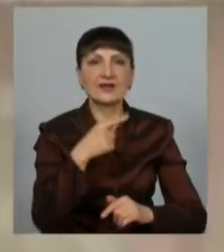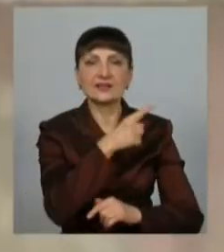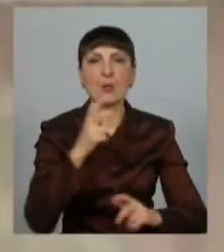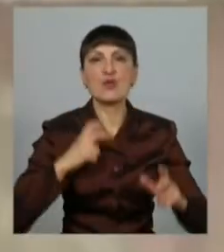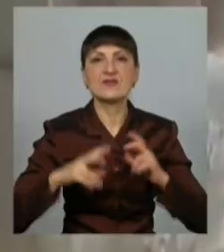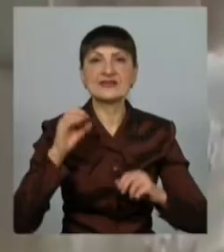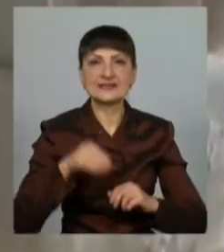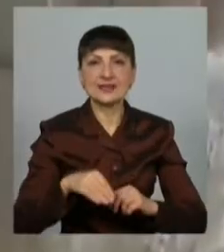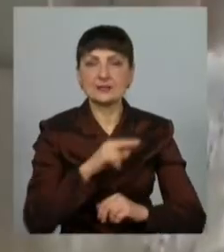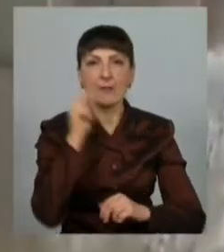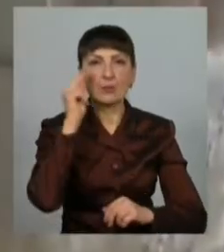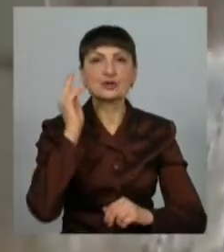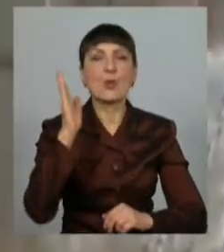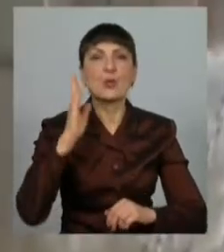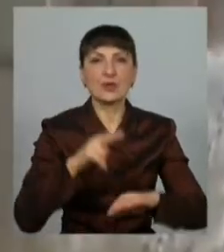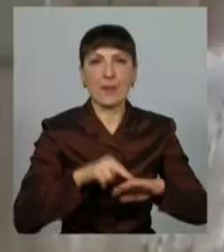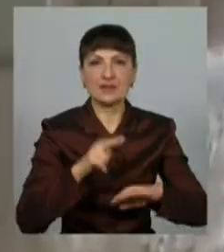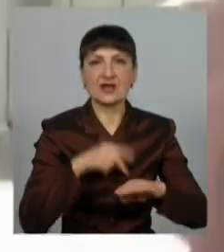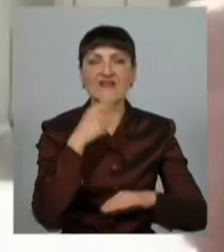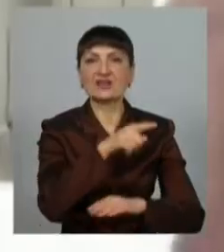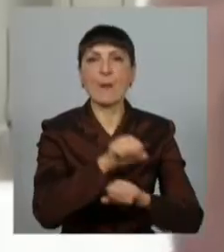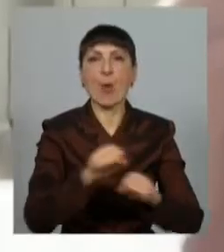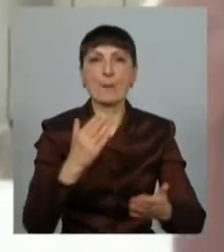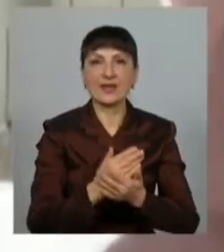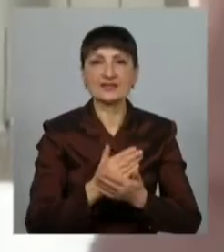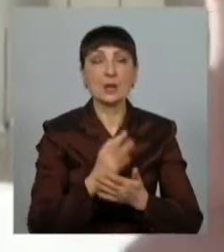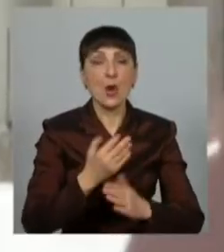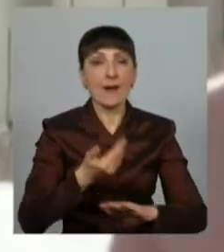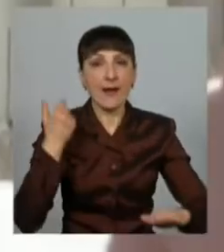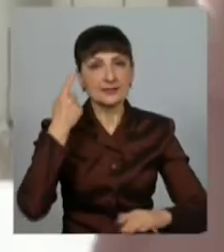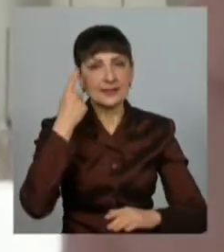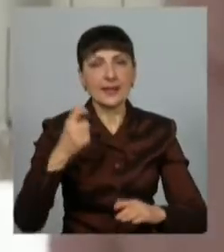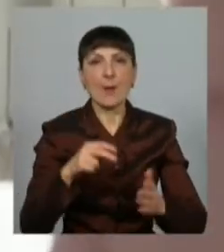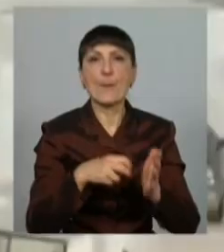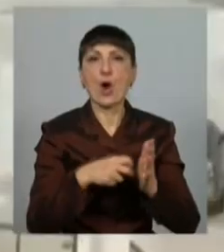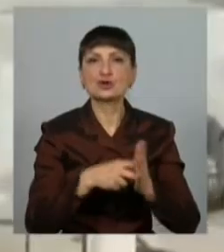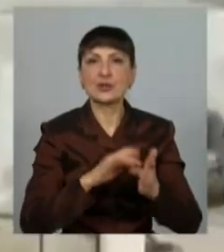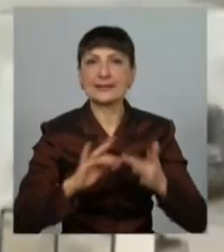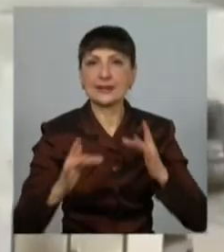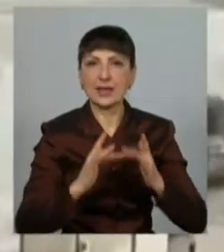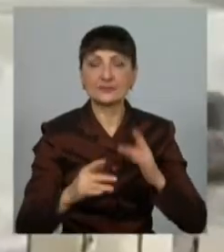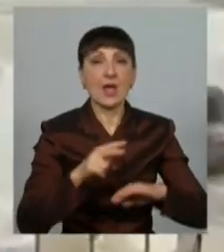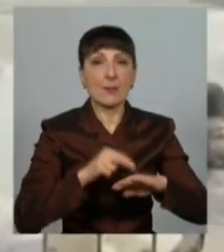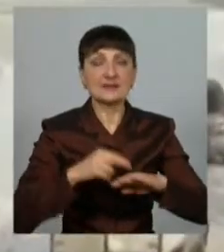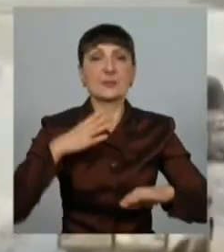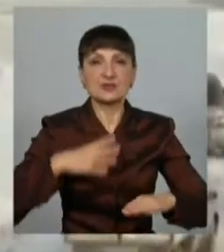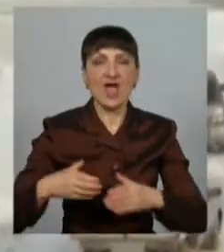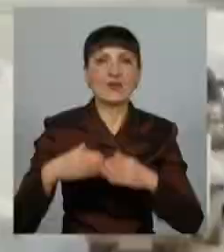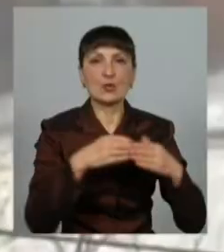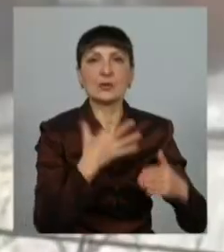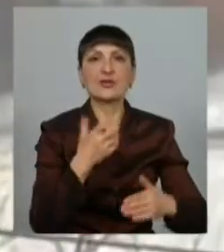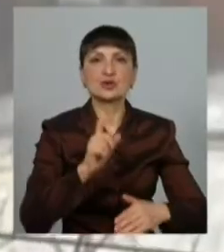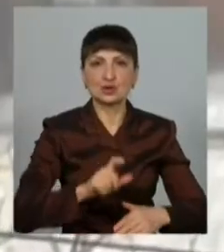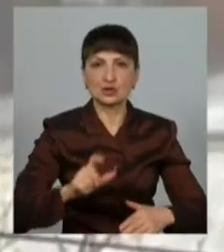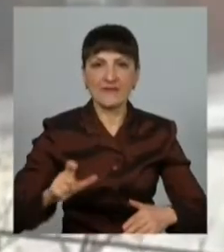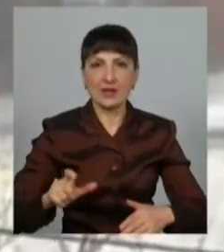института, где обучаются будущие полицейские. Но перед тем прислали сообщение на электронную почту. Правоохранителям пришлось эвакуировать 500